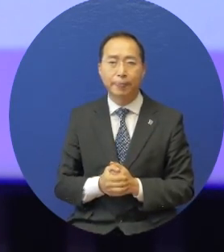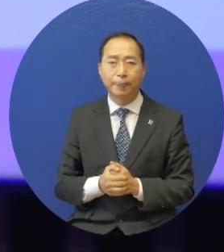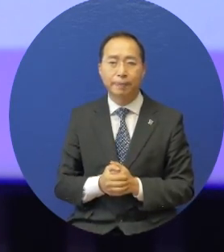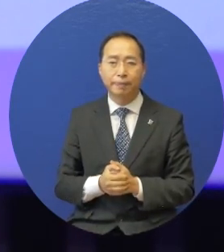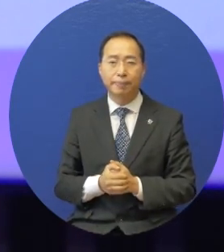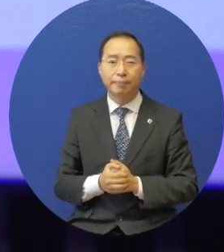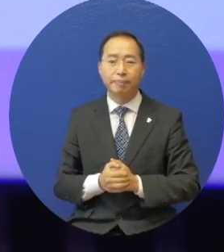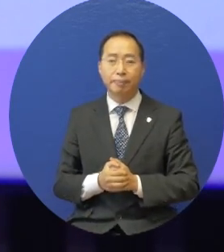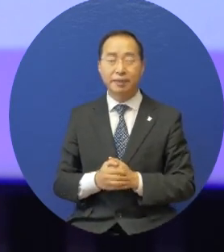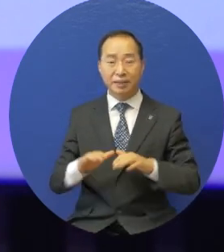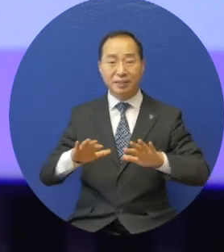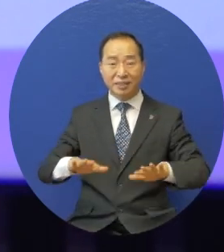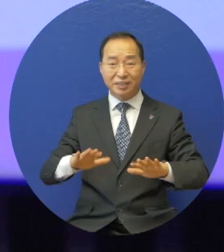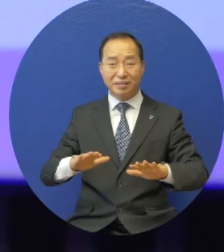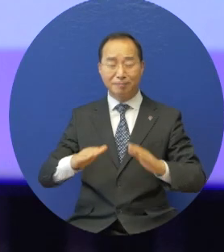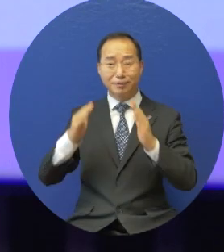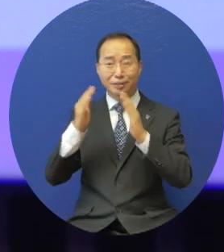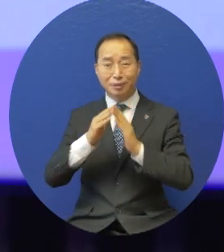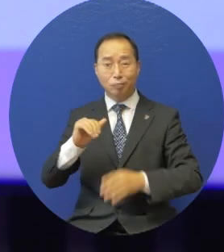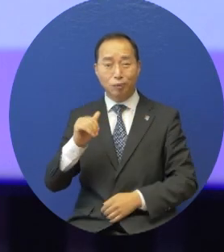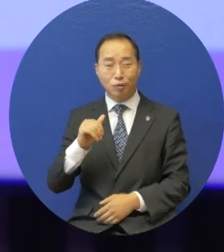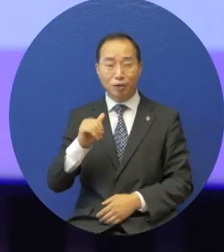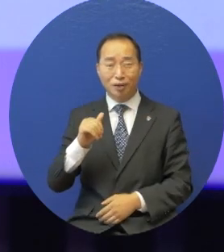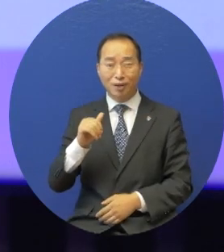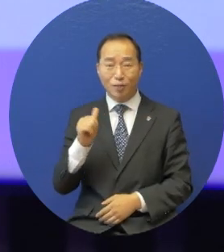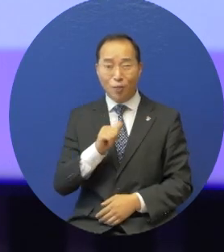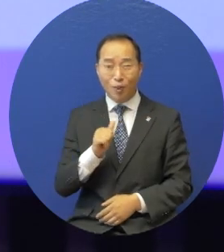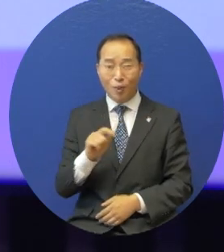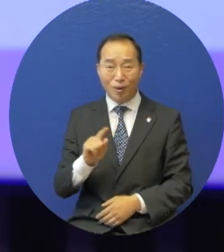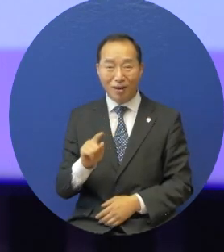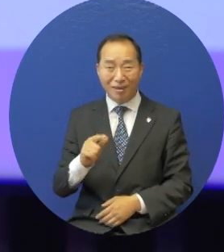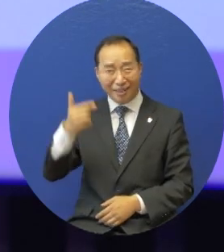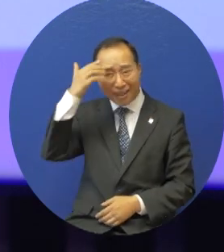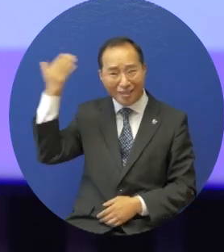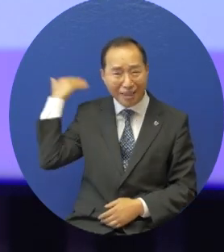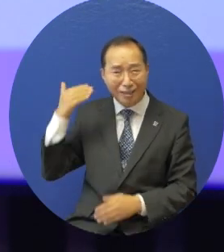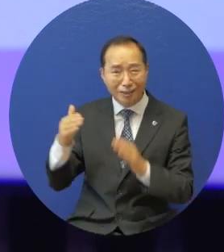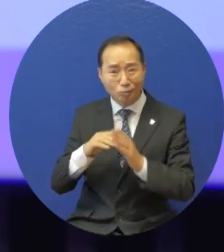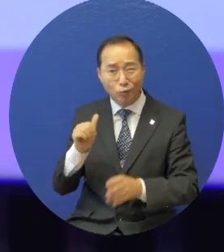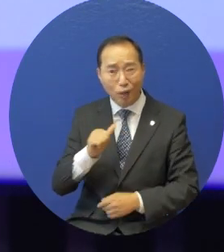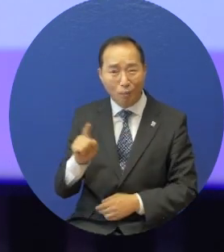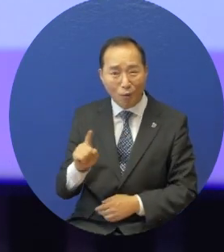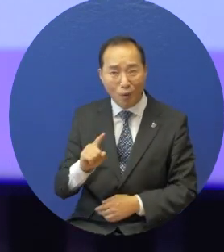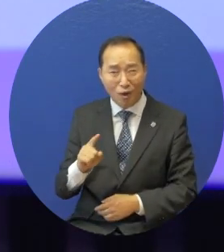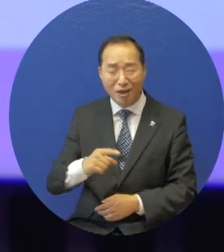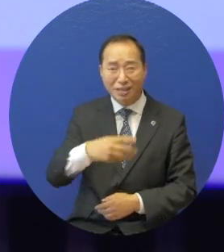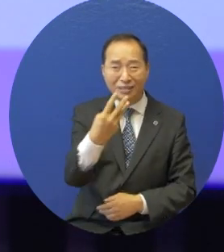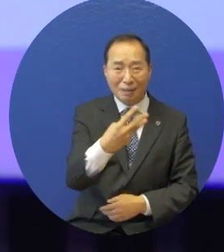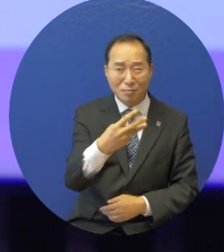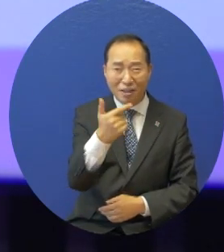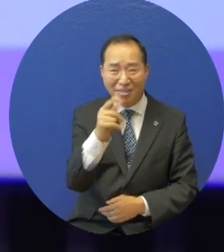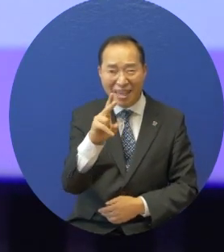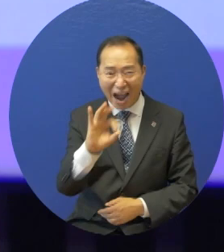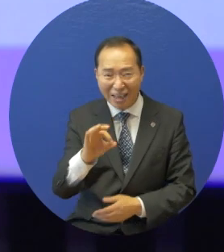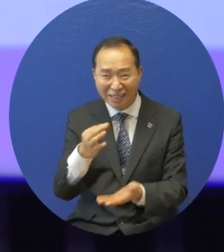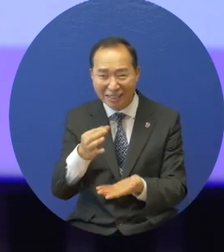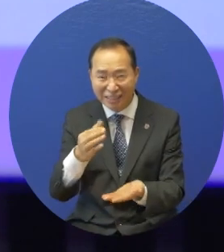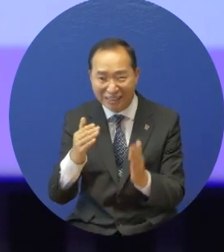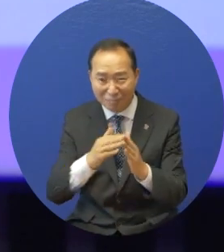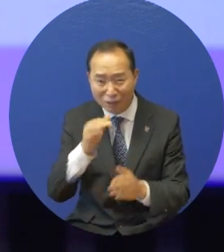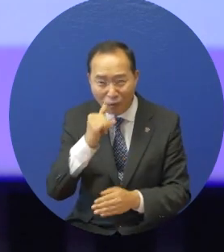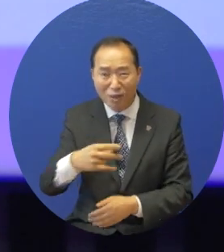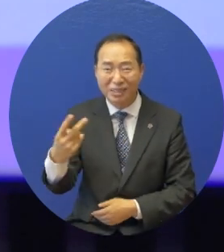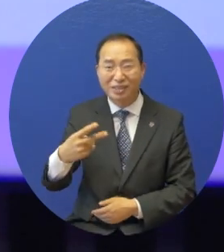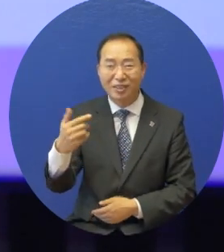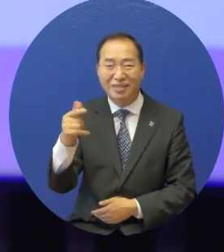전통시대 때 그럼 과연 우리의 그 부동산 매매는 또 중개는 어떻게 했을까 그때 집 가격은 어땠을까 물론 3,000냥짜리 집도 있고요